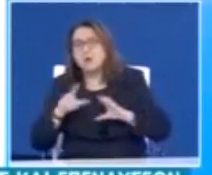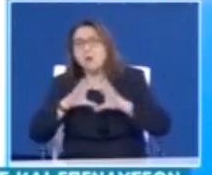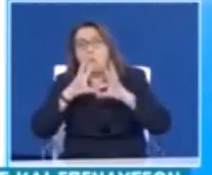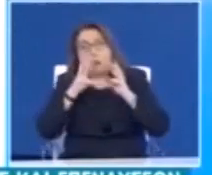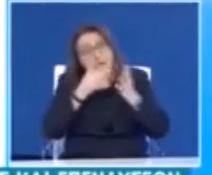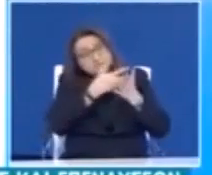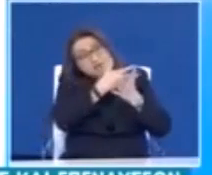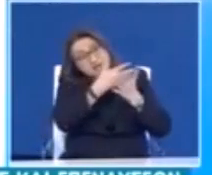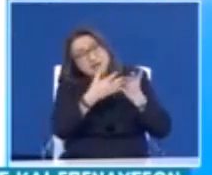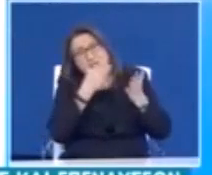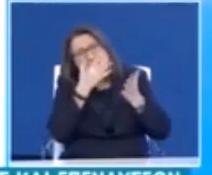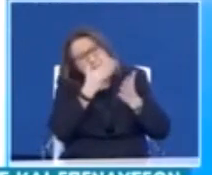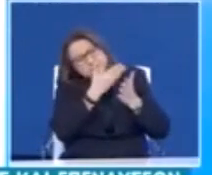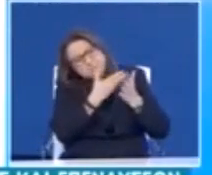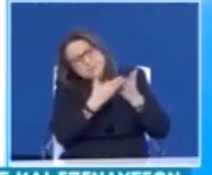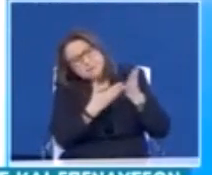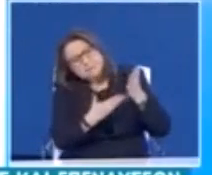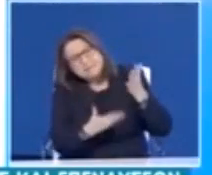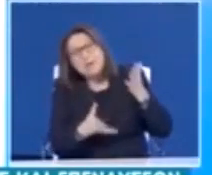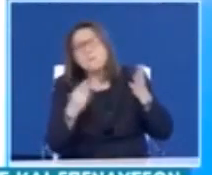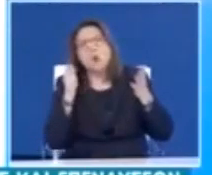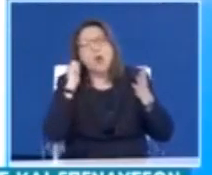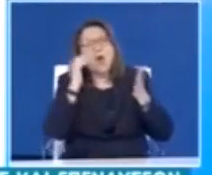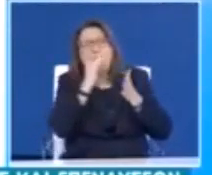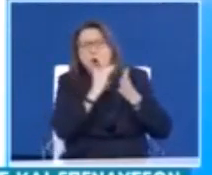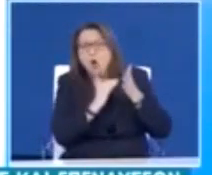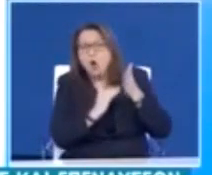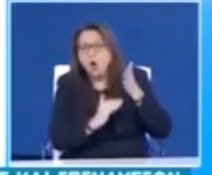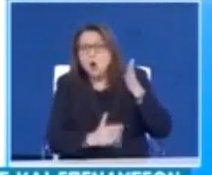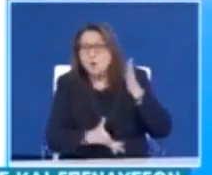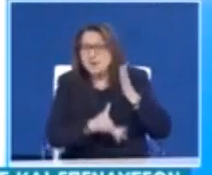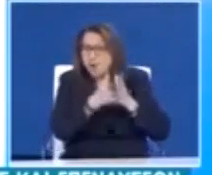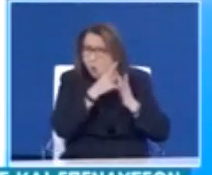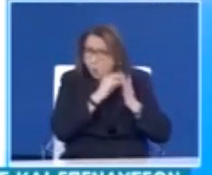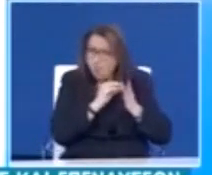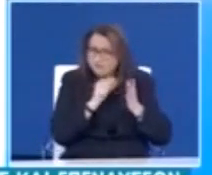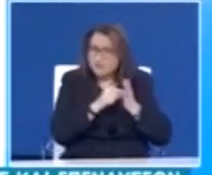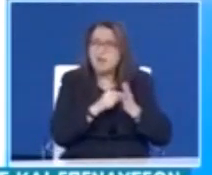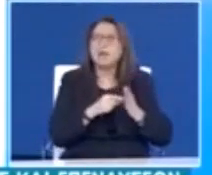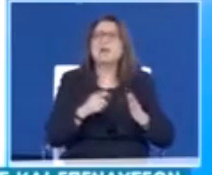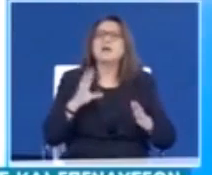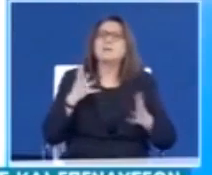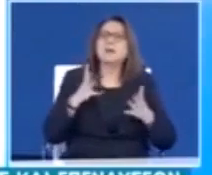όλων αυτών των δράσεων μαζί με την αύξηση του ΤΕΠΗΧ που ανέφερα προηγουμένως φτάνει στο